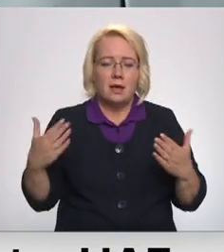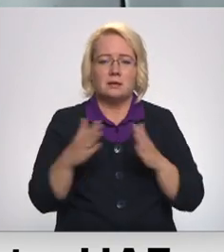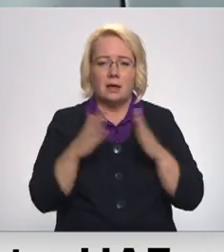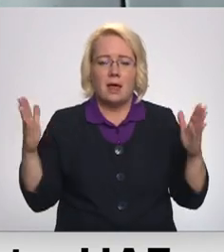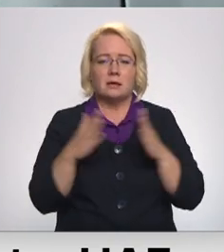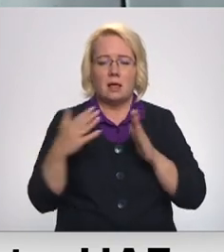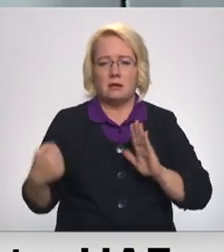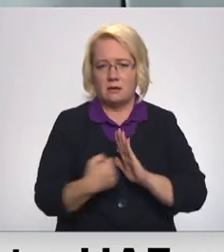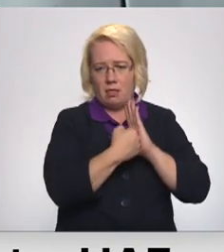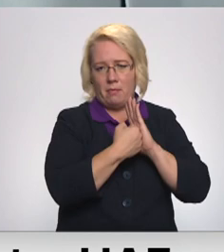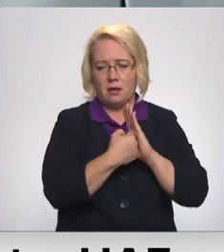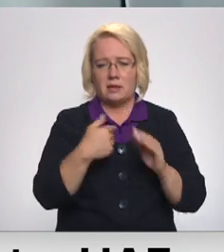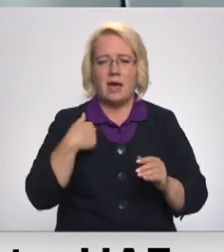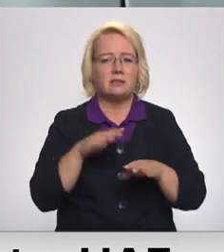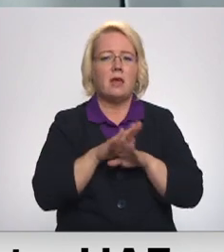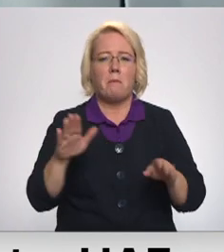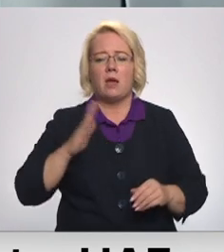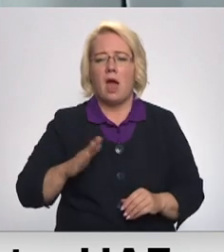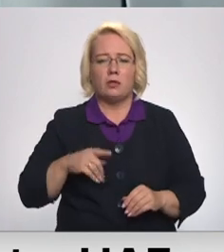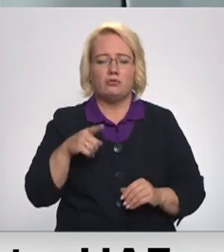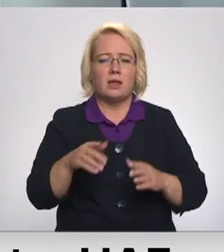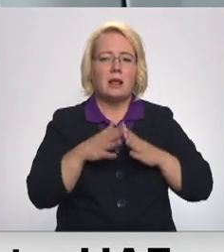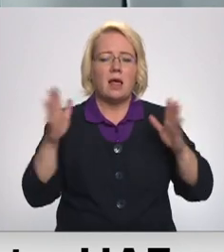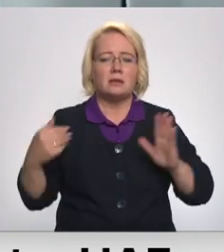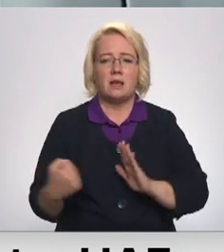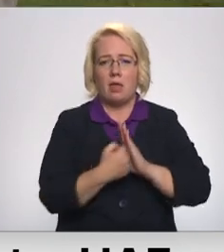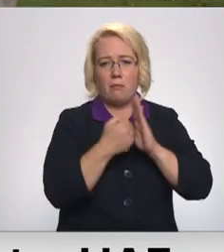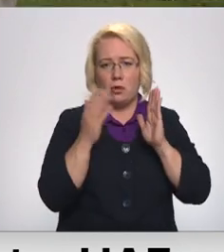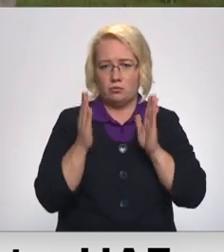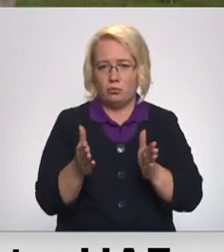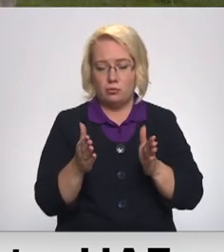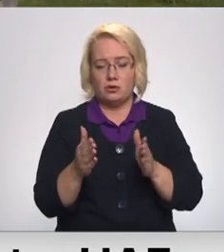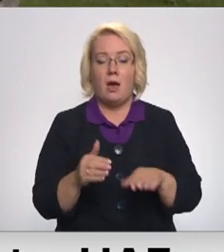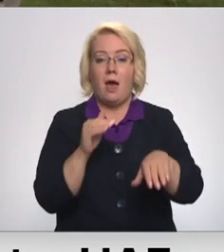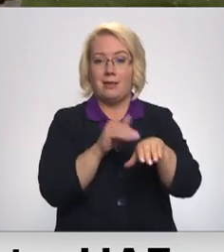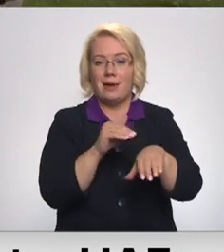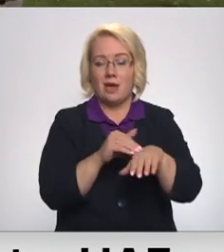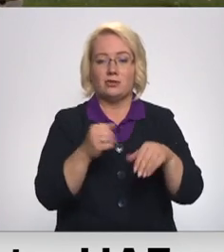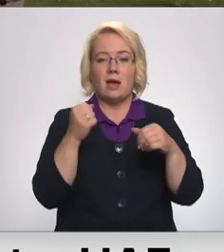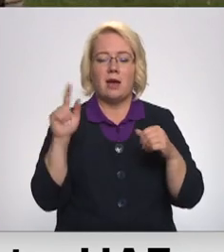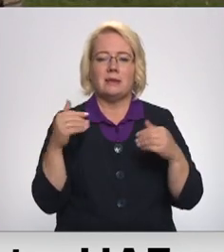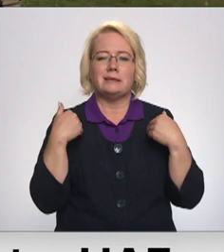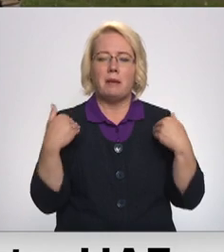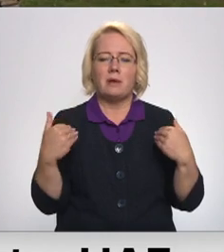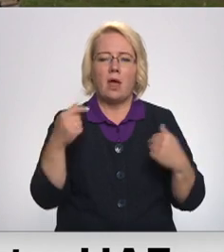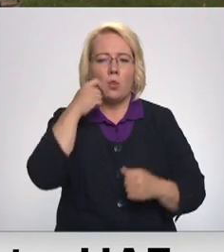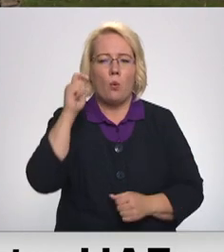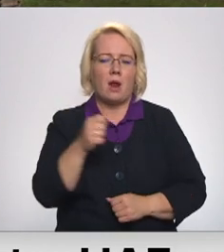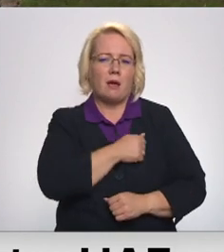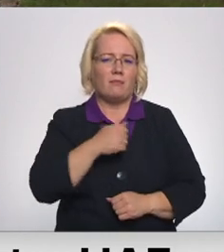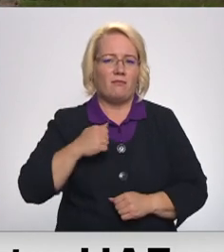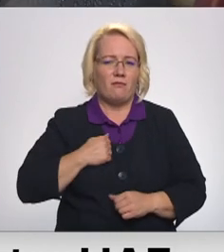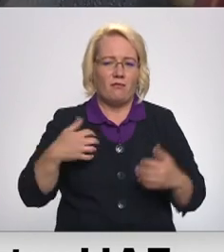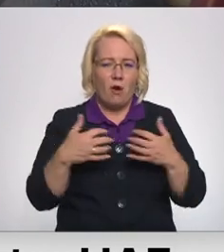liels atbalsts. Es nebiju pat gaidījusi, ka tik liels atbalsts būtu. Atgādināšu, ka stiprināt Ukrainas fronti var katrs,